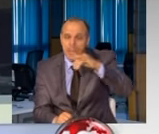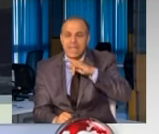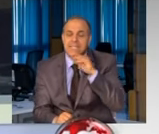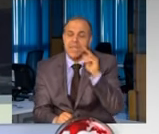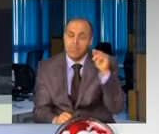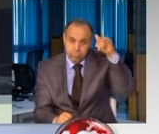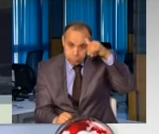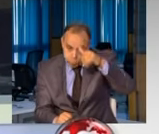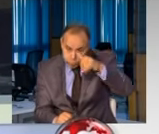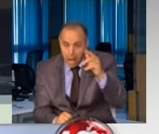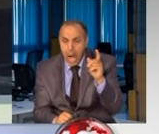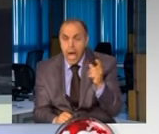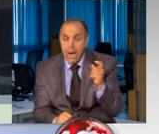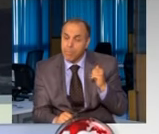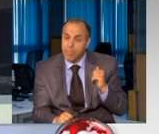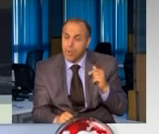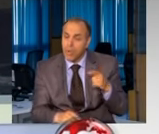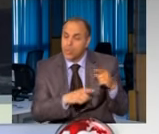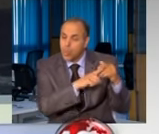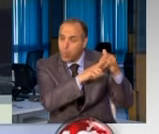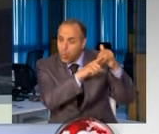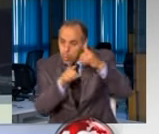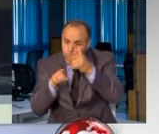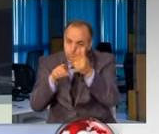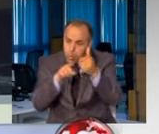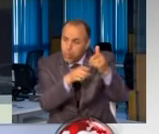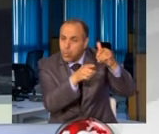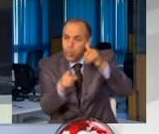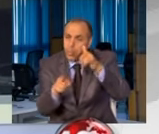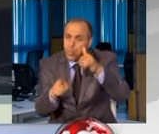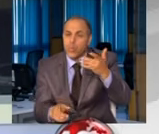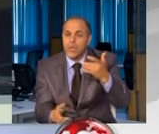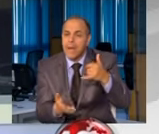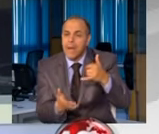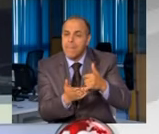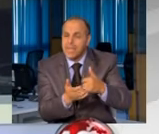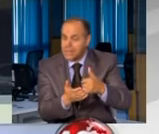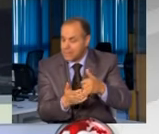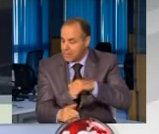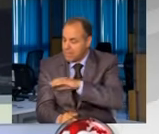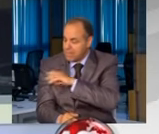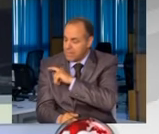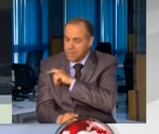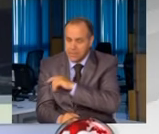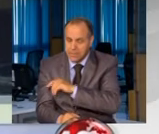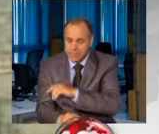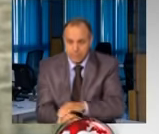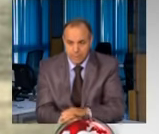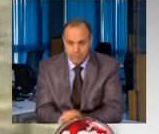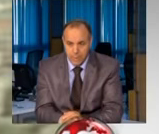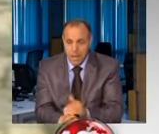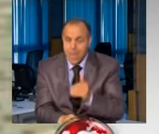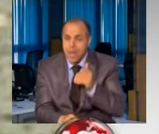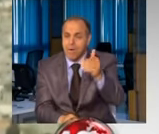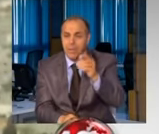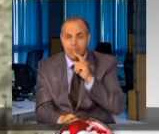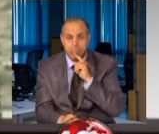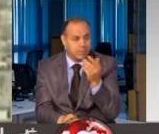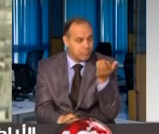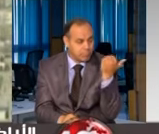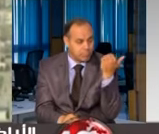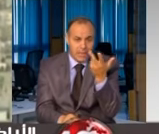الاحتلال الإسرائيلي الحربية تواصل التحليق المكثف في أجواء مدينة خان يونس. بعد تنفيذها في